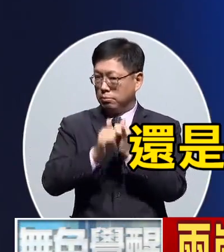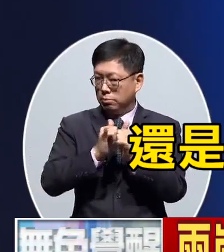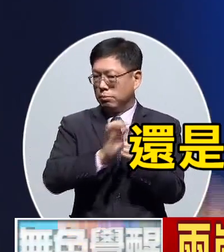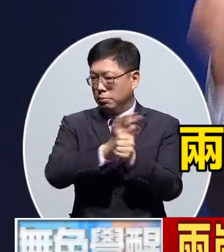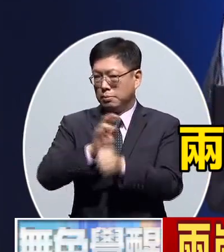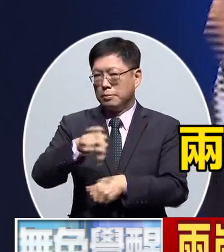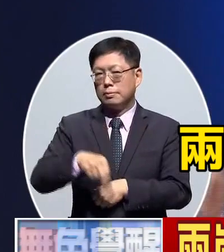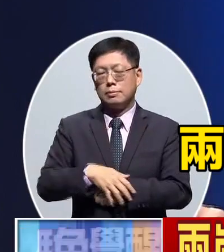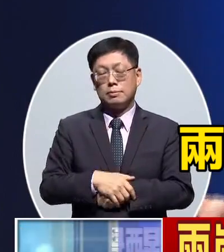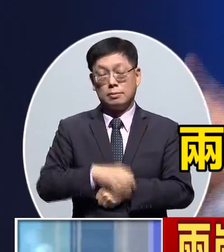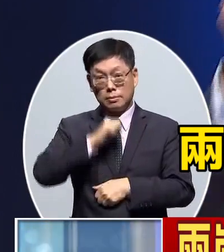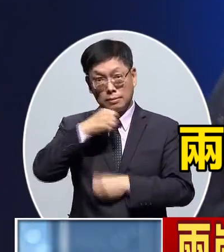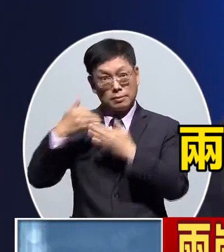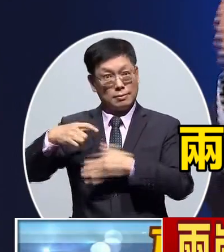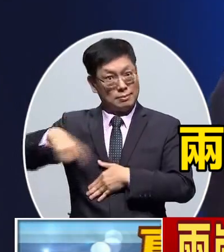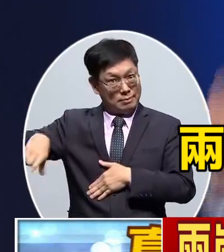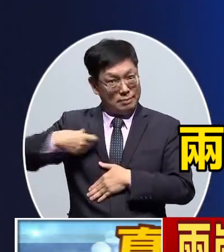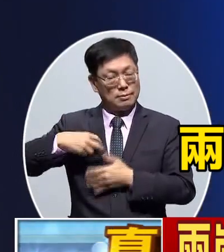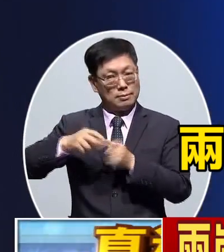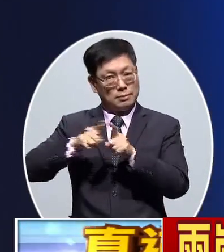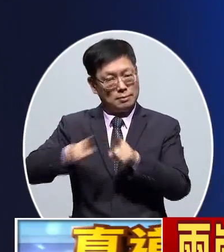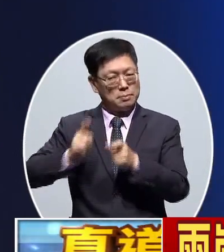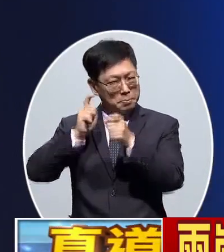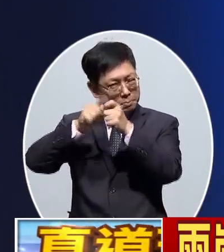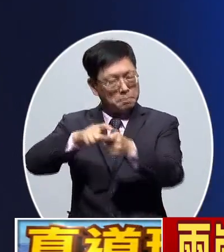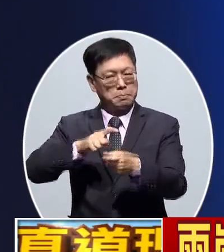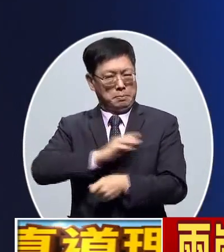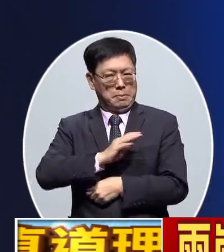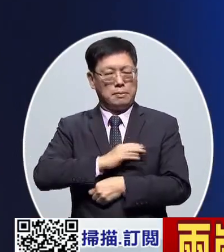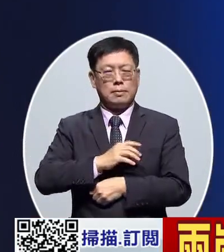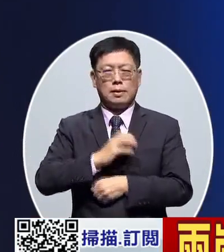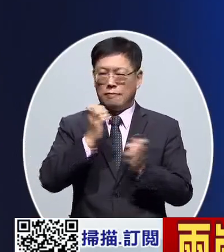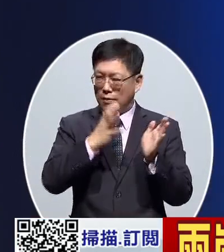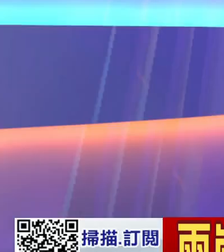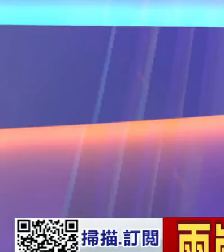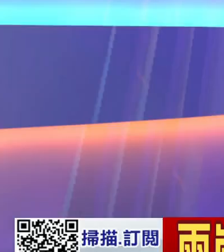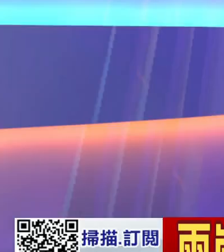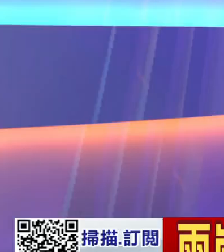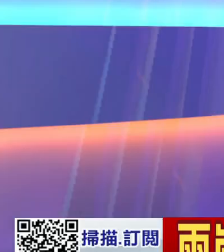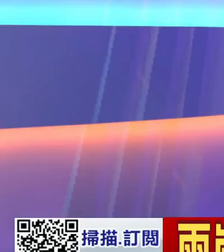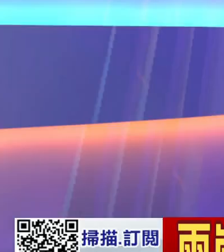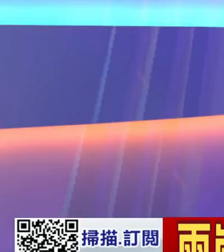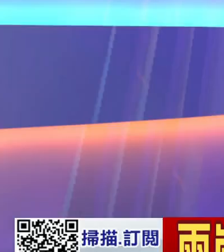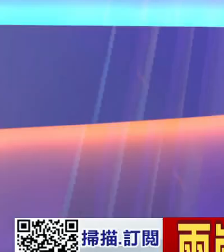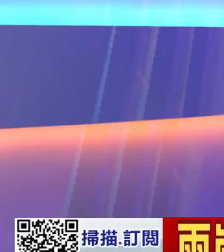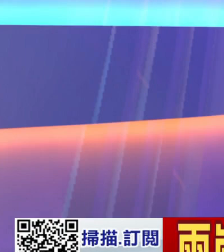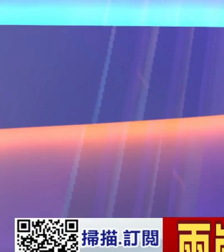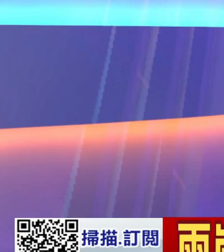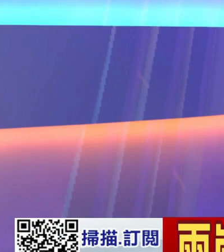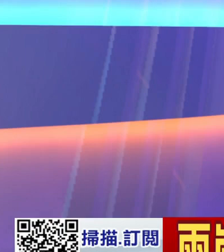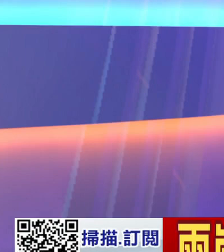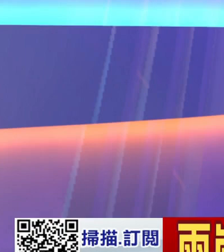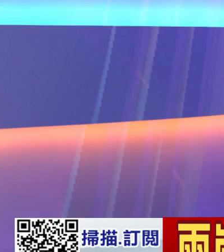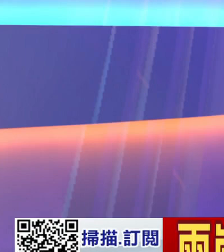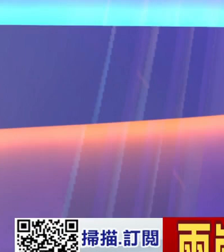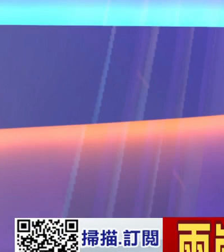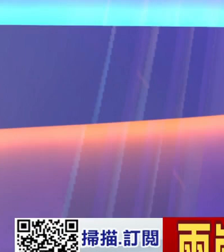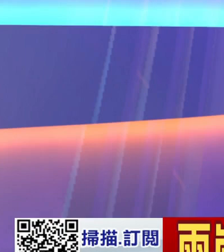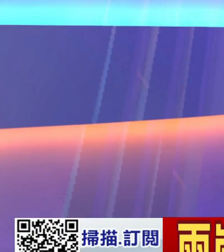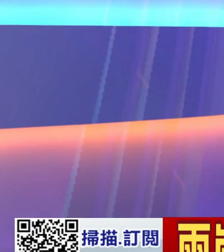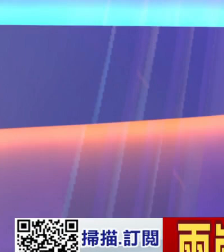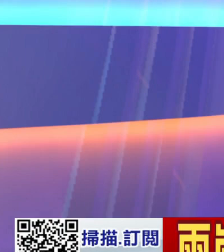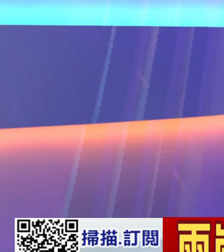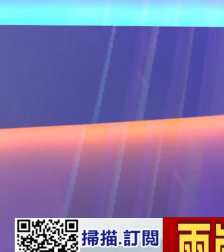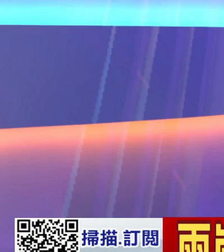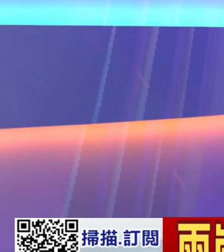很多事情。两岸和平是我们必须要追求的，要有方法。 国民党主席辩论会结束之后啊，媒体立刻在